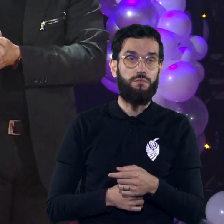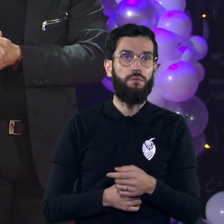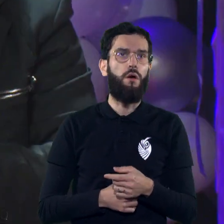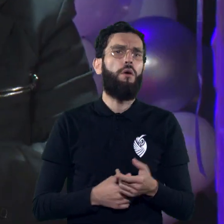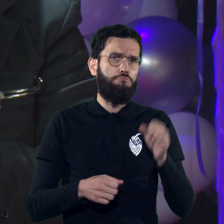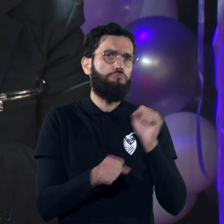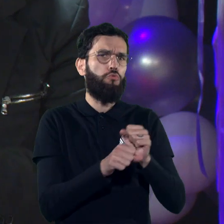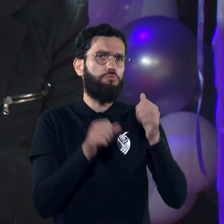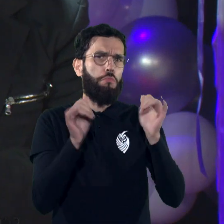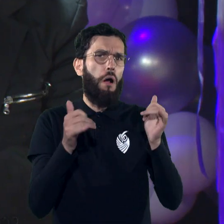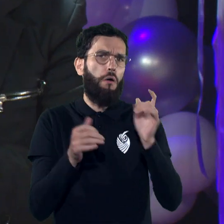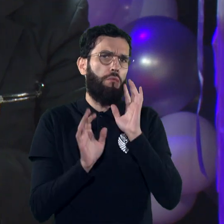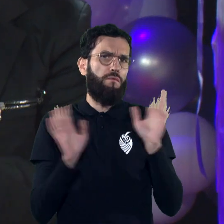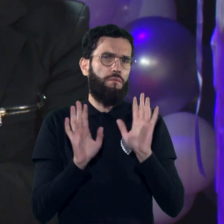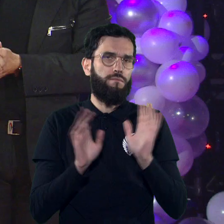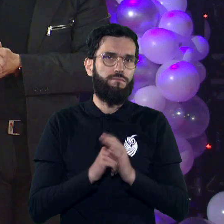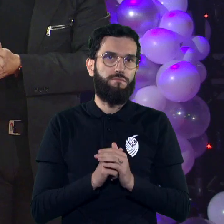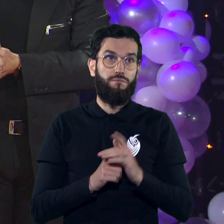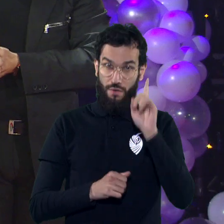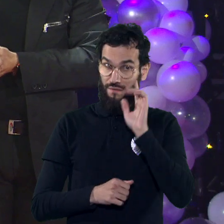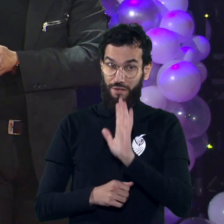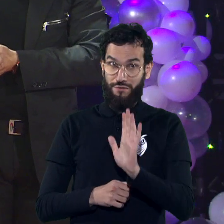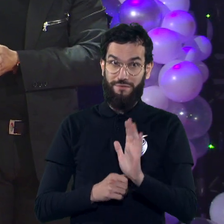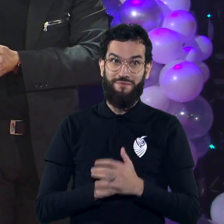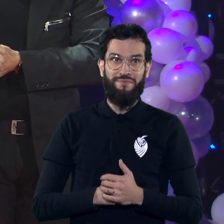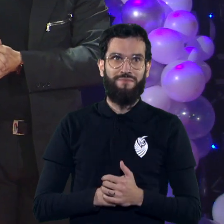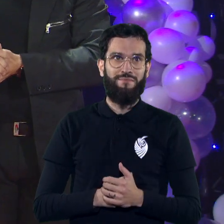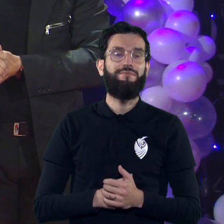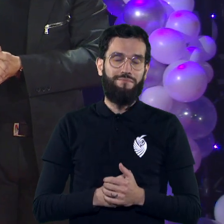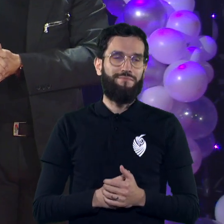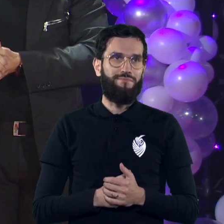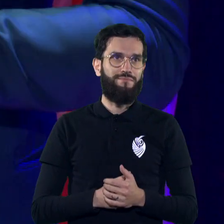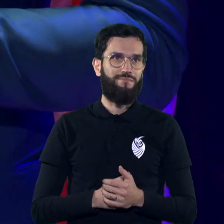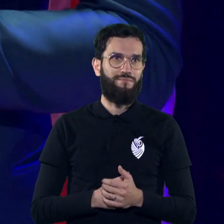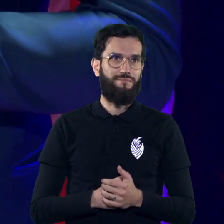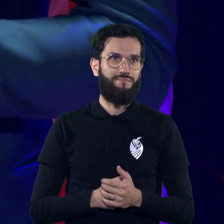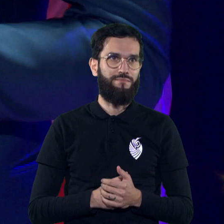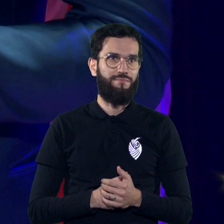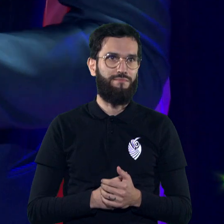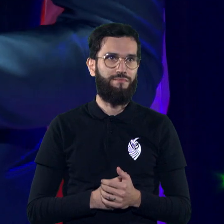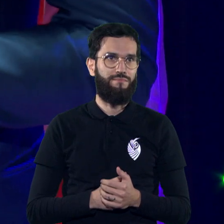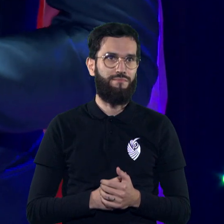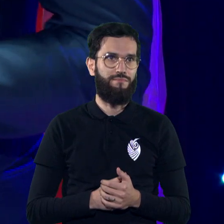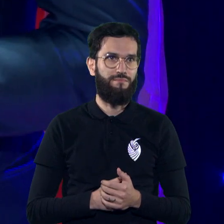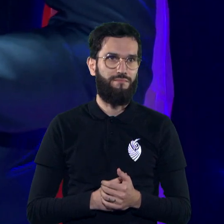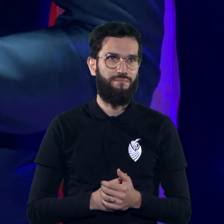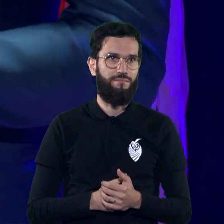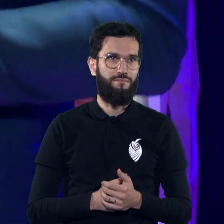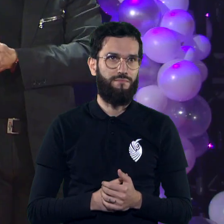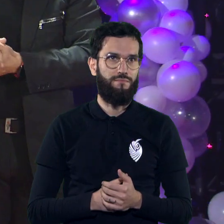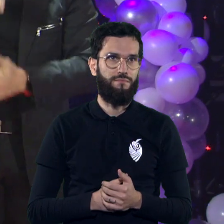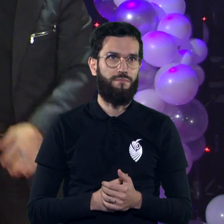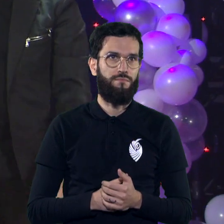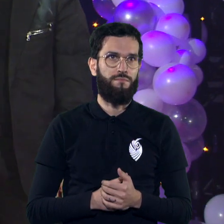poznáš. Určite si možno spomeniem. Takže budeš vedieť počítať k tomu, čo robím, hej? Ďakujem, no ideme. Tak počítaj. Ein, zwei, drei,